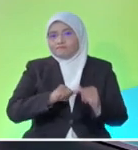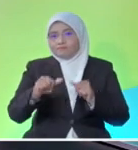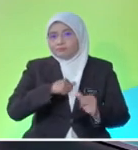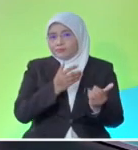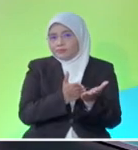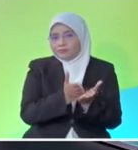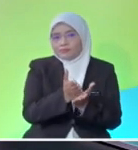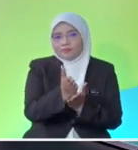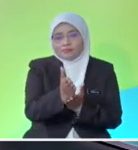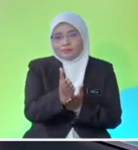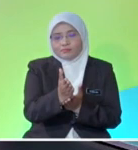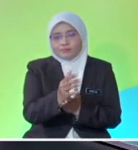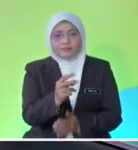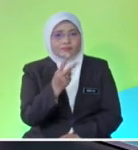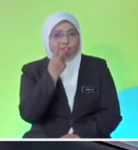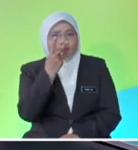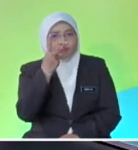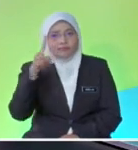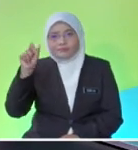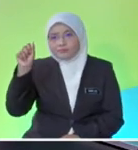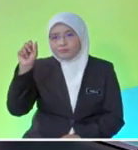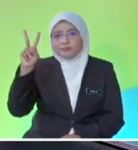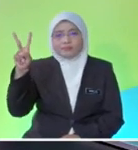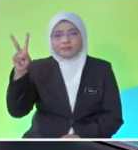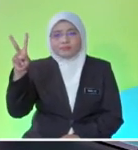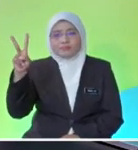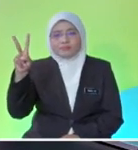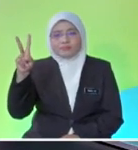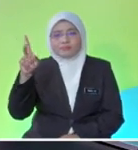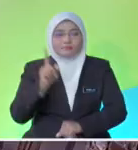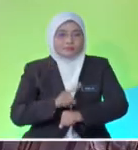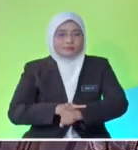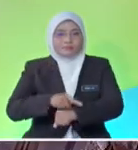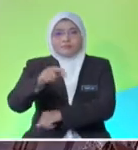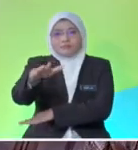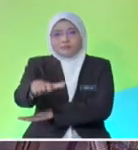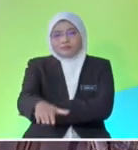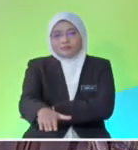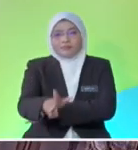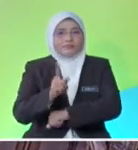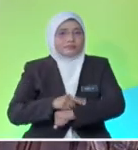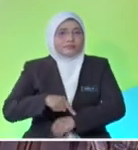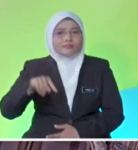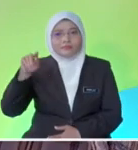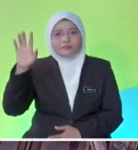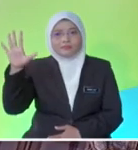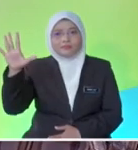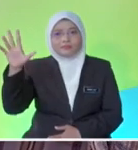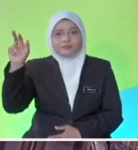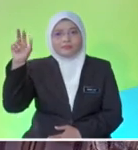menonton TV pada waktu petang. Jadi, 5:30 petang. 5. Kita perlu